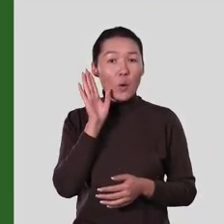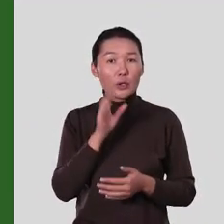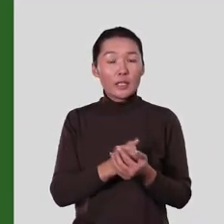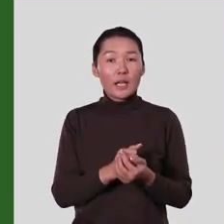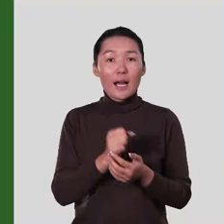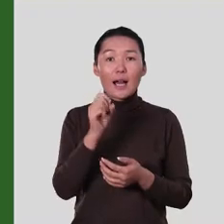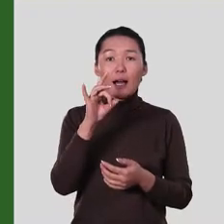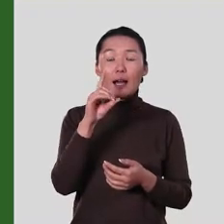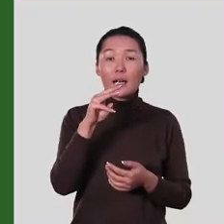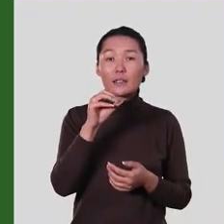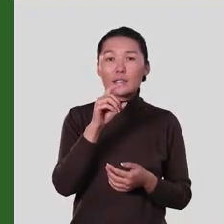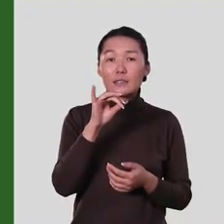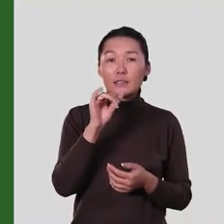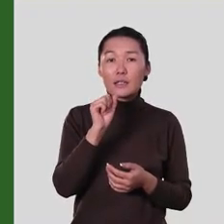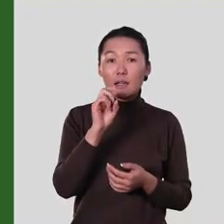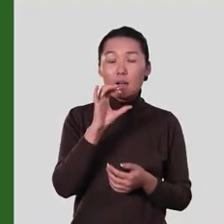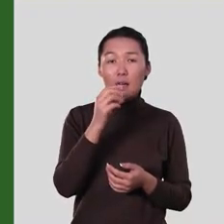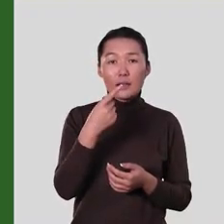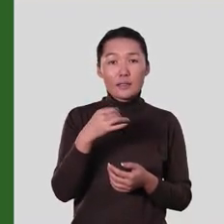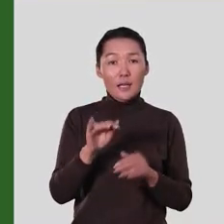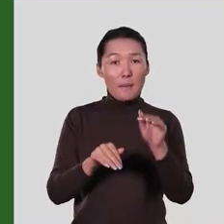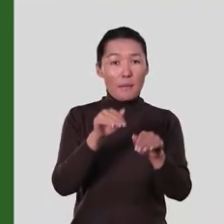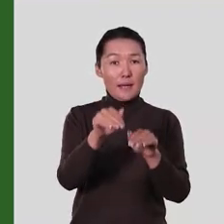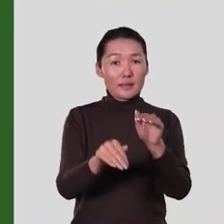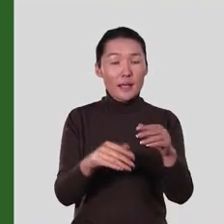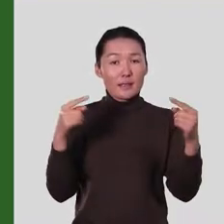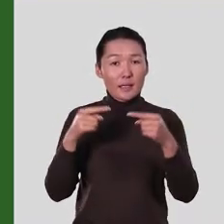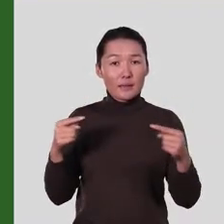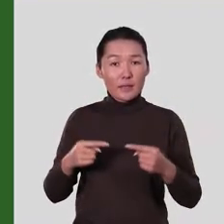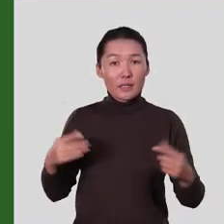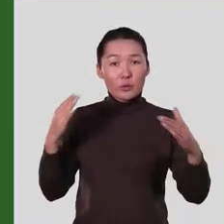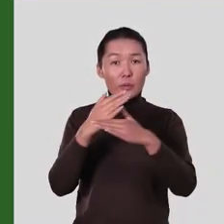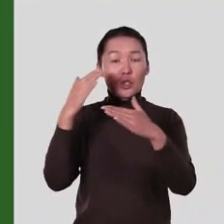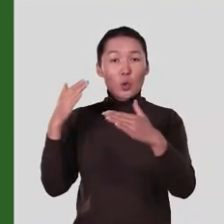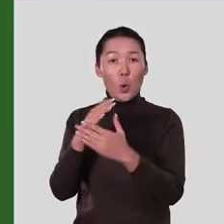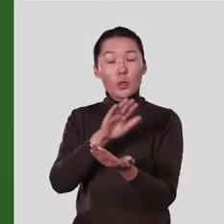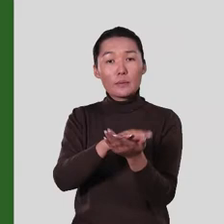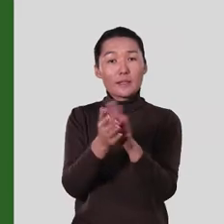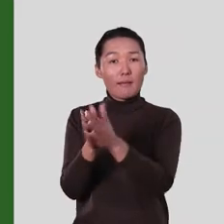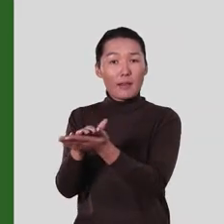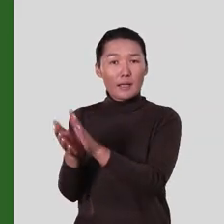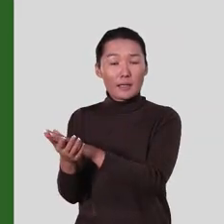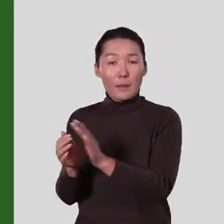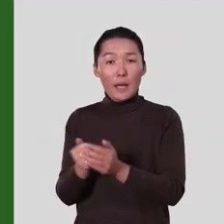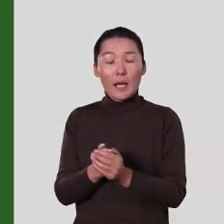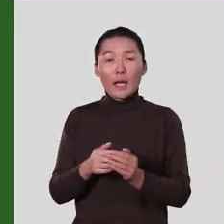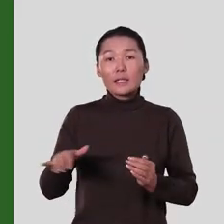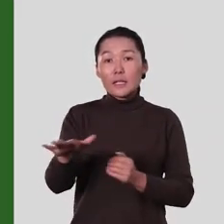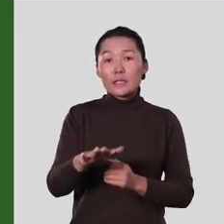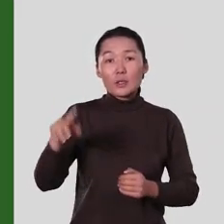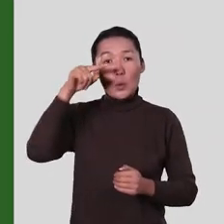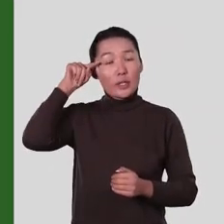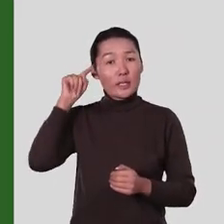Артезианские бассейны соответствуют межгорным вогнутым складкам. На территории Кыргызстана